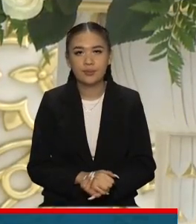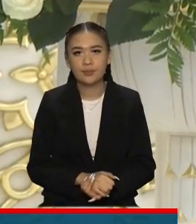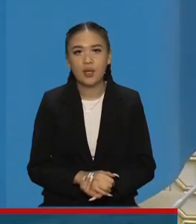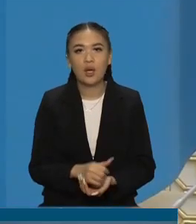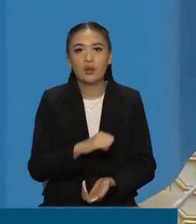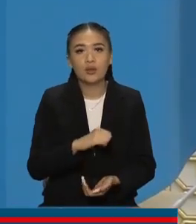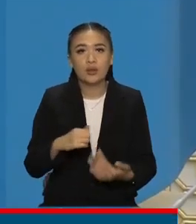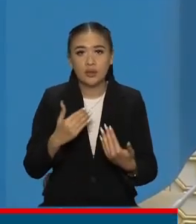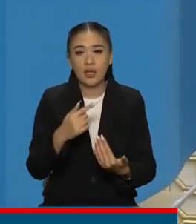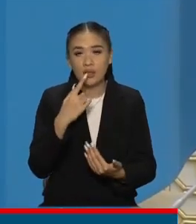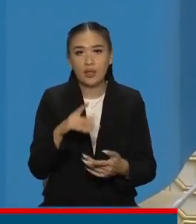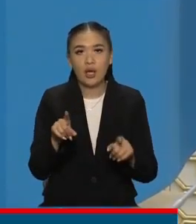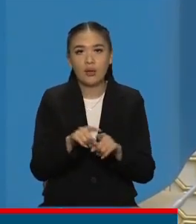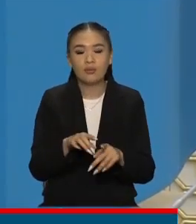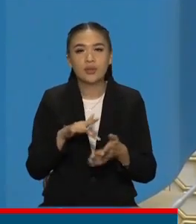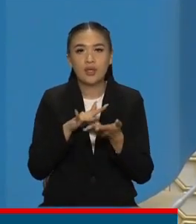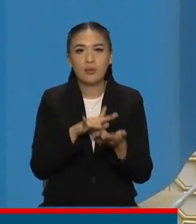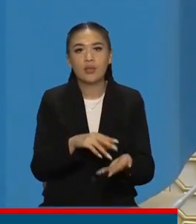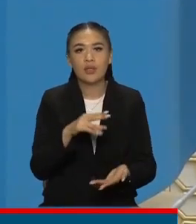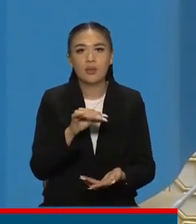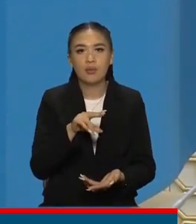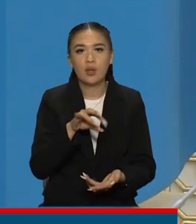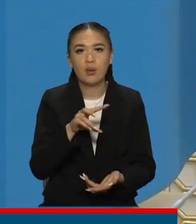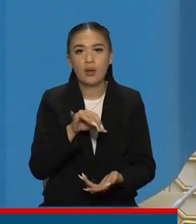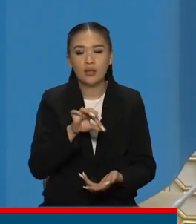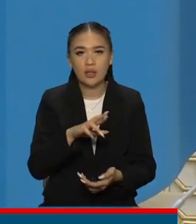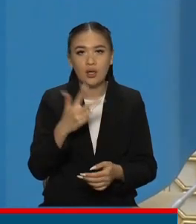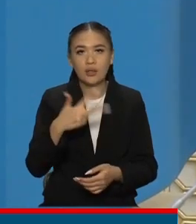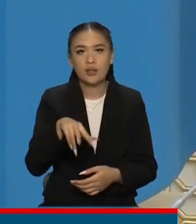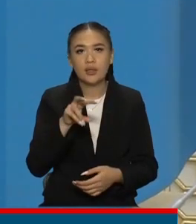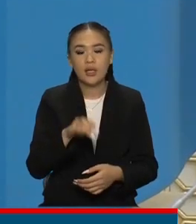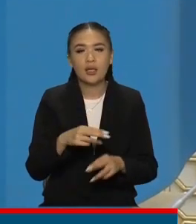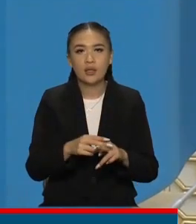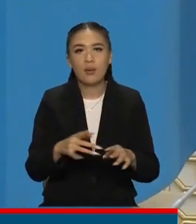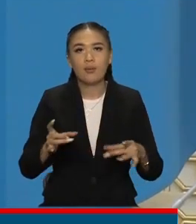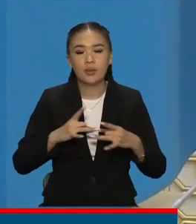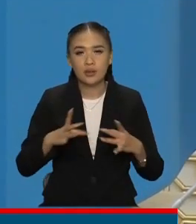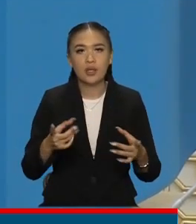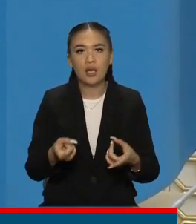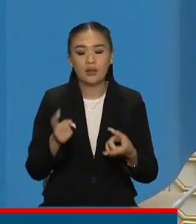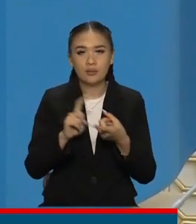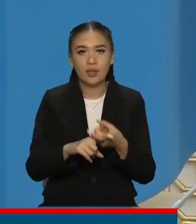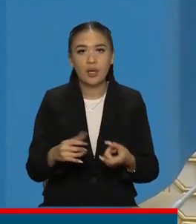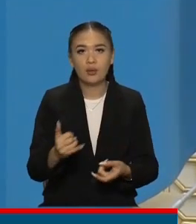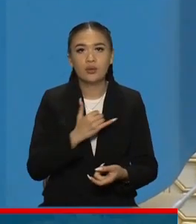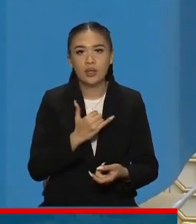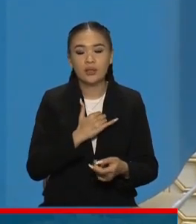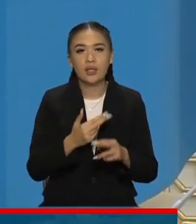Өзіңіз айтқандай, бұл сапар дипломатиялық байланыстарымыздың 30 жылдық мерейтойымен тұспа-тұс келіп отыр. Бұл біздің